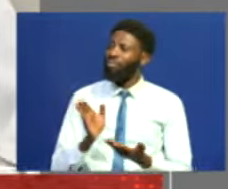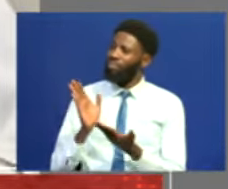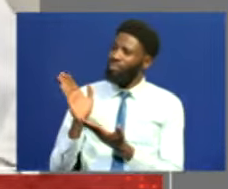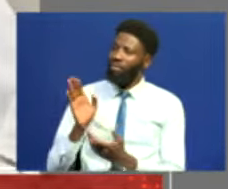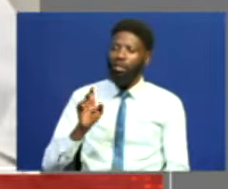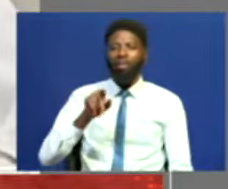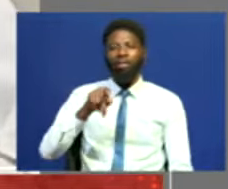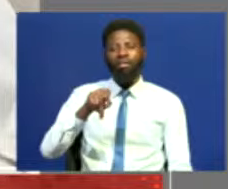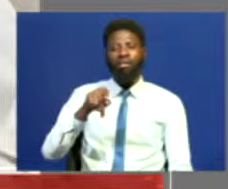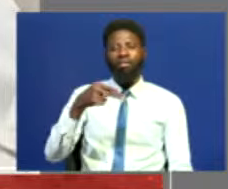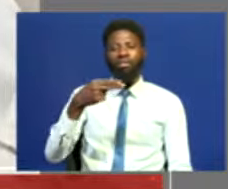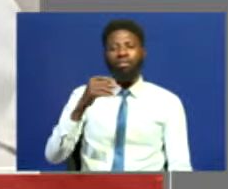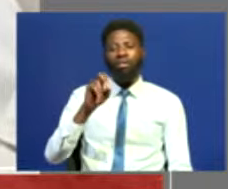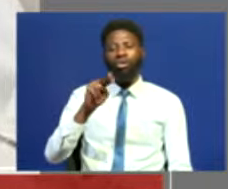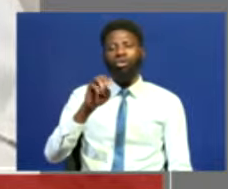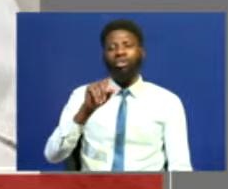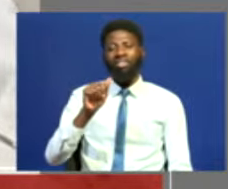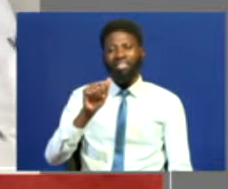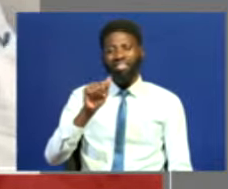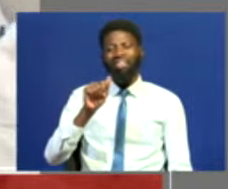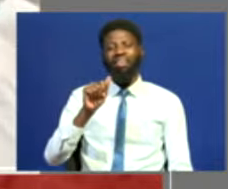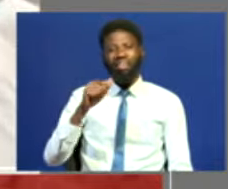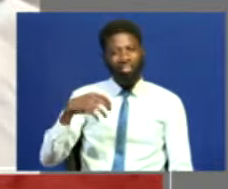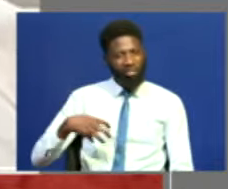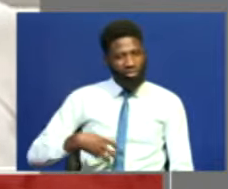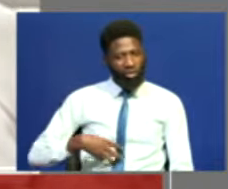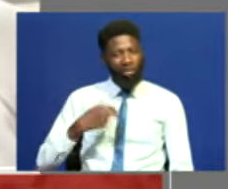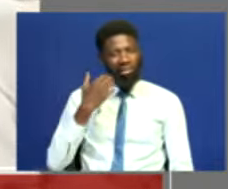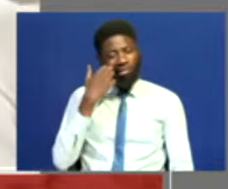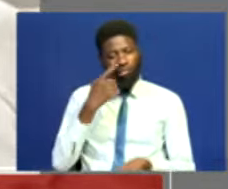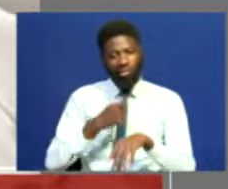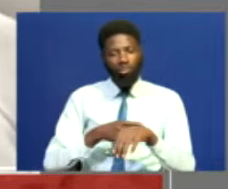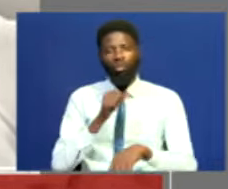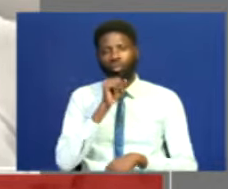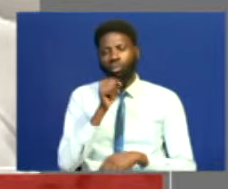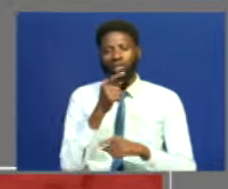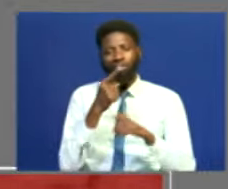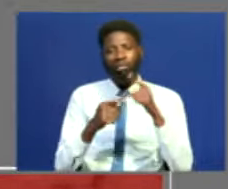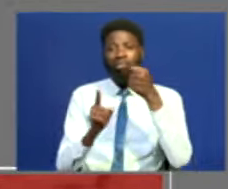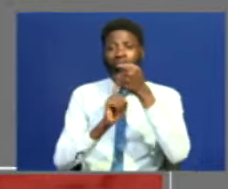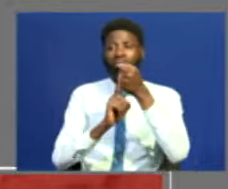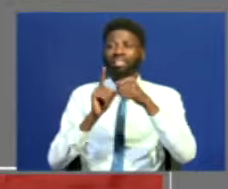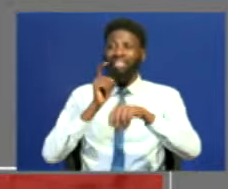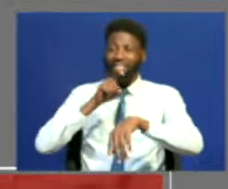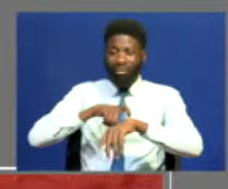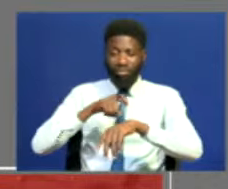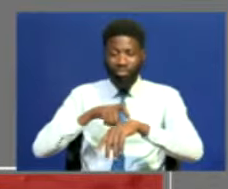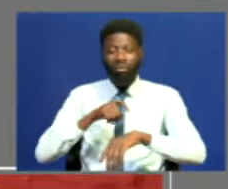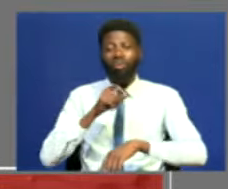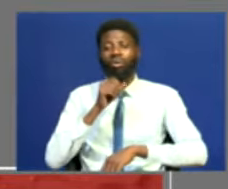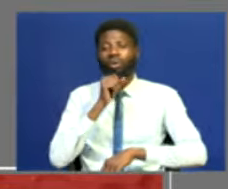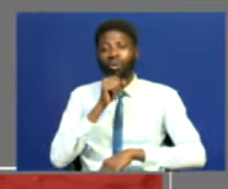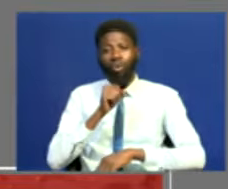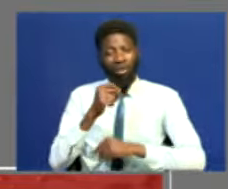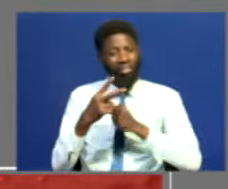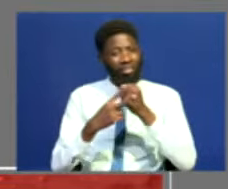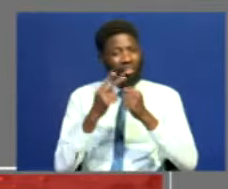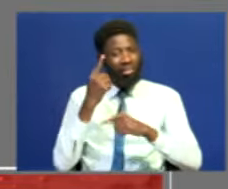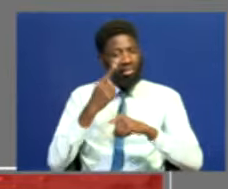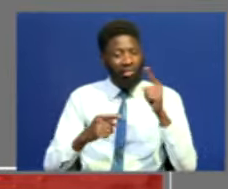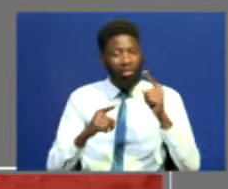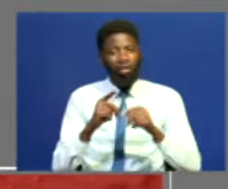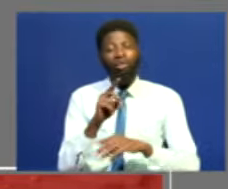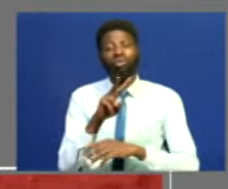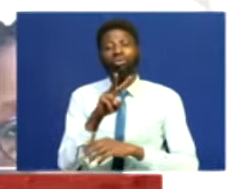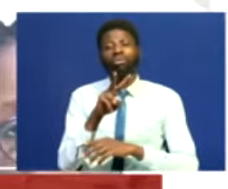kuwa na ugonjwa wa figo akiwa na umri wa miaka 6 tu. Alipotimia umri wa miaka 7 mwaka 2011,